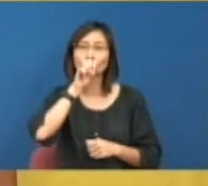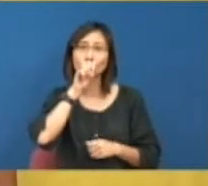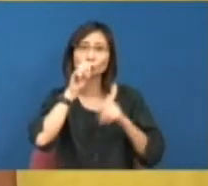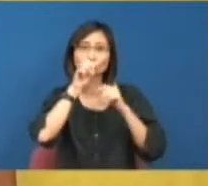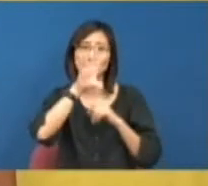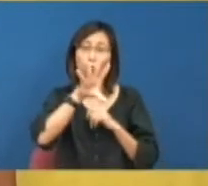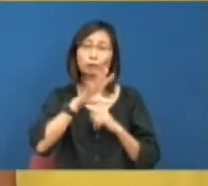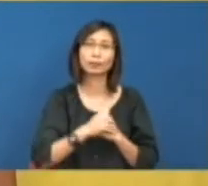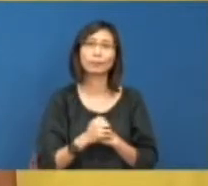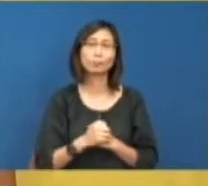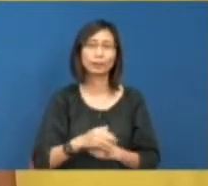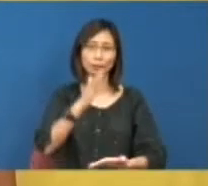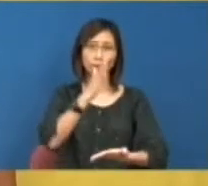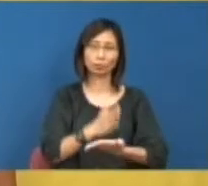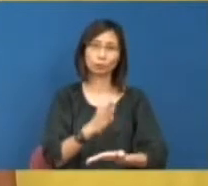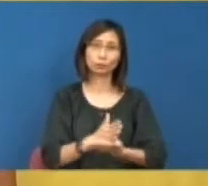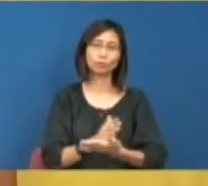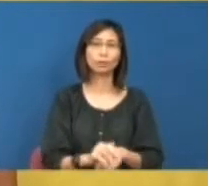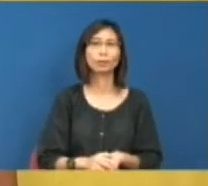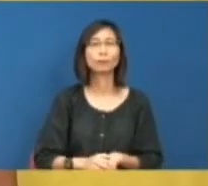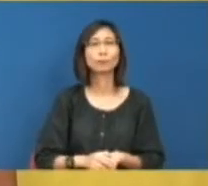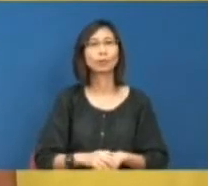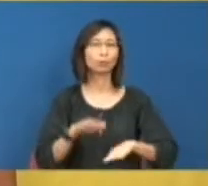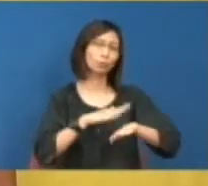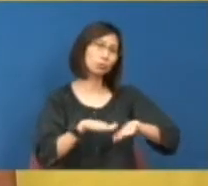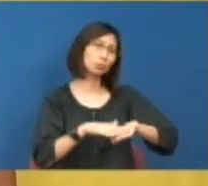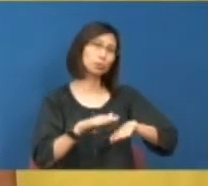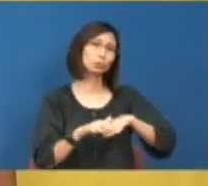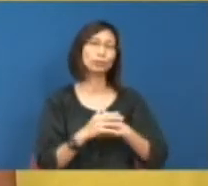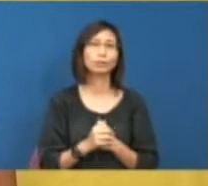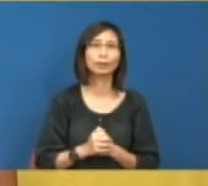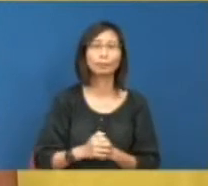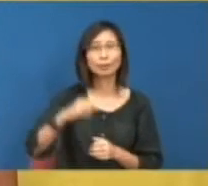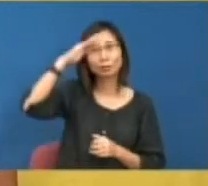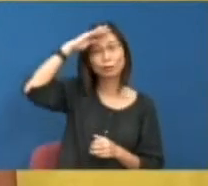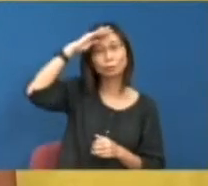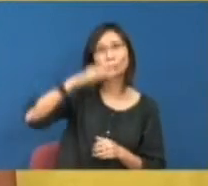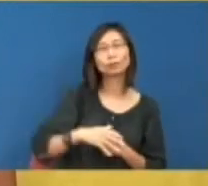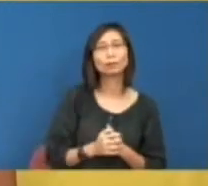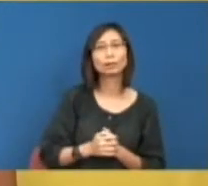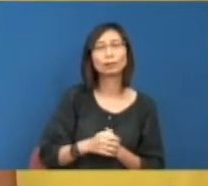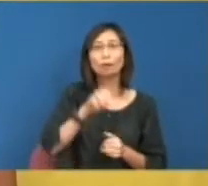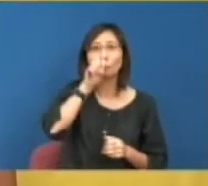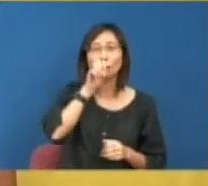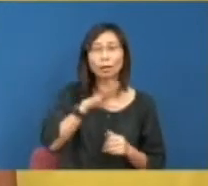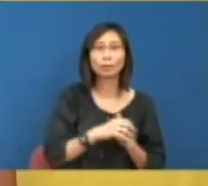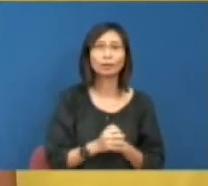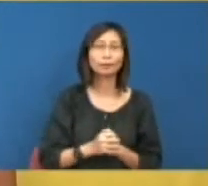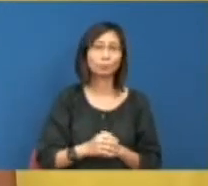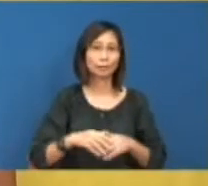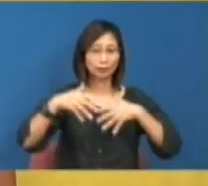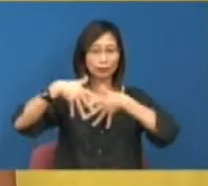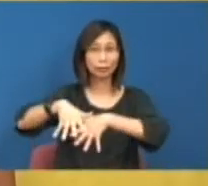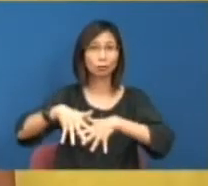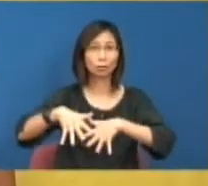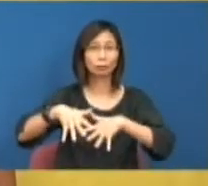背離事實，這個就是很典型警方指鹿為馬的講法。他就說、遊完行之後兩班人蓄意堵塞馬